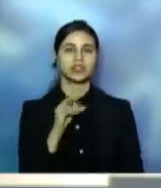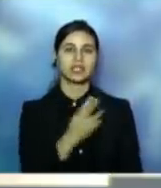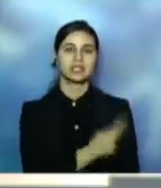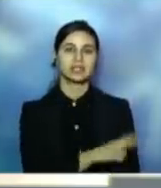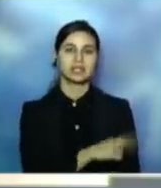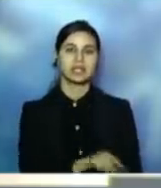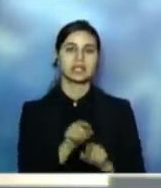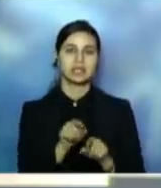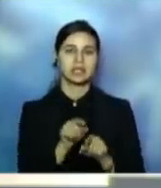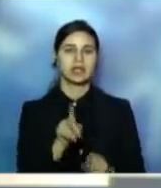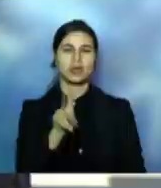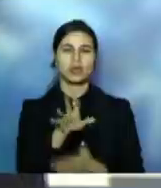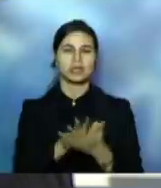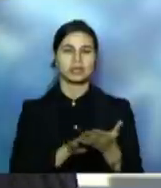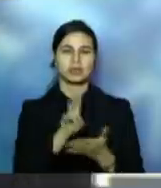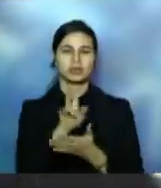ამ